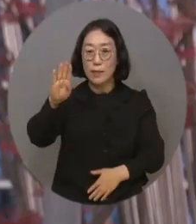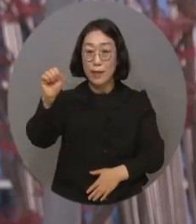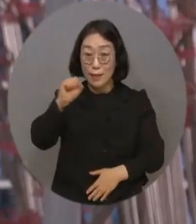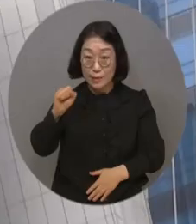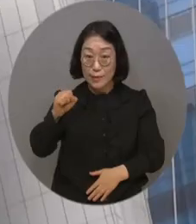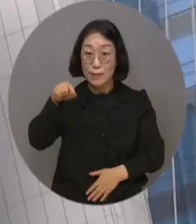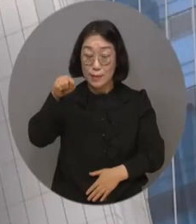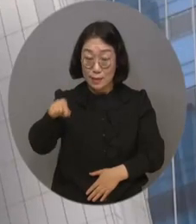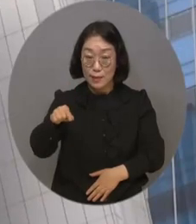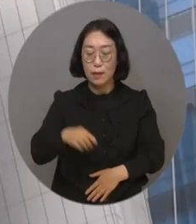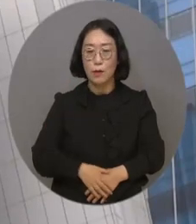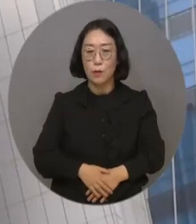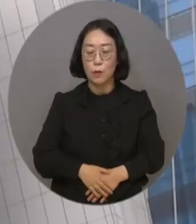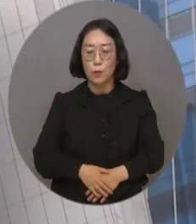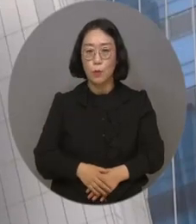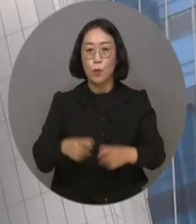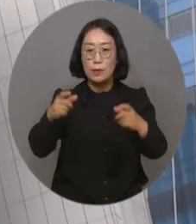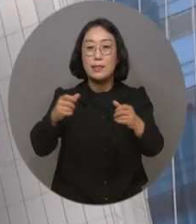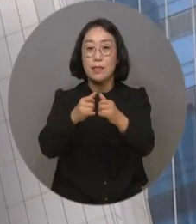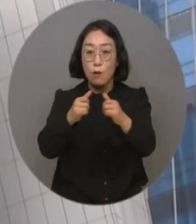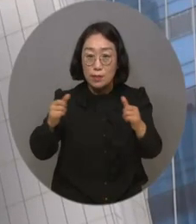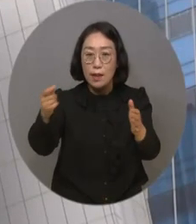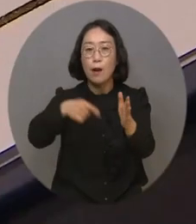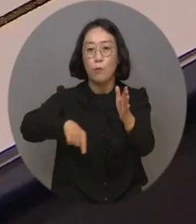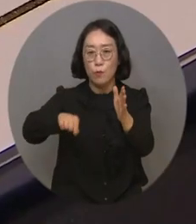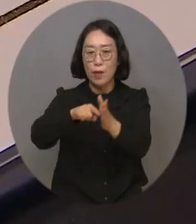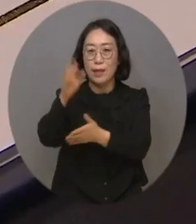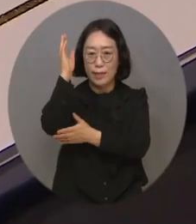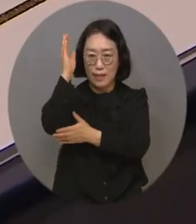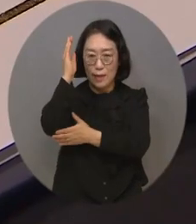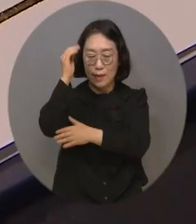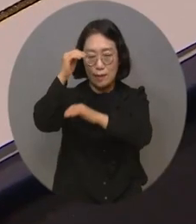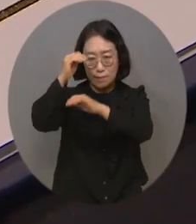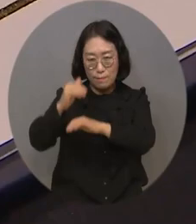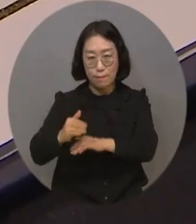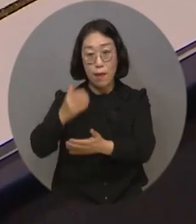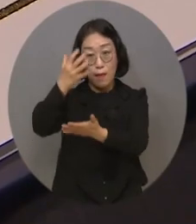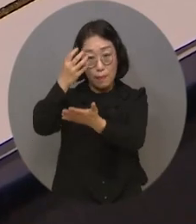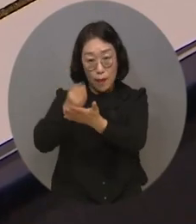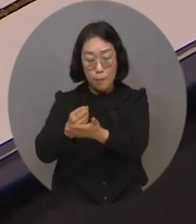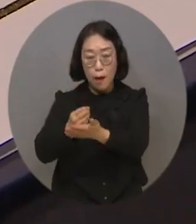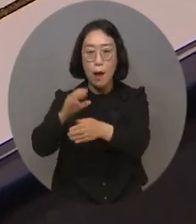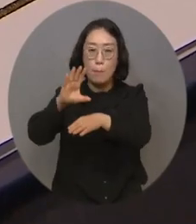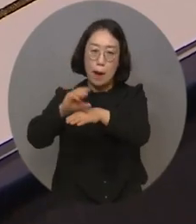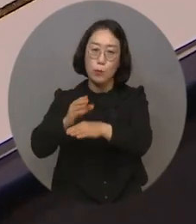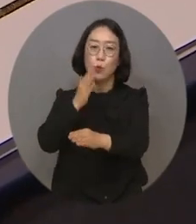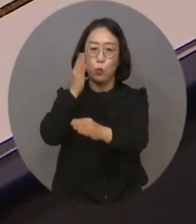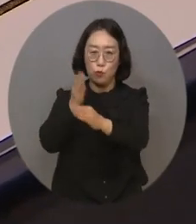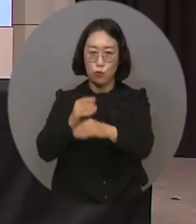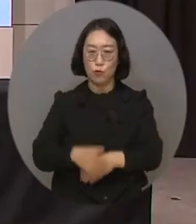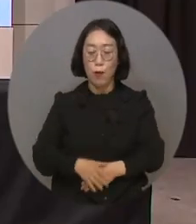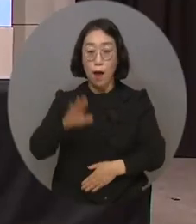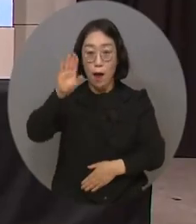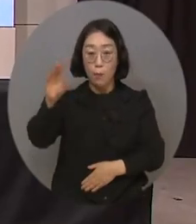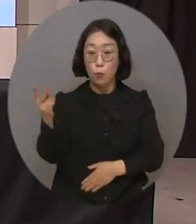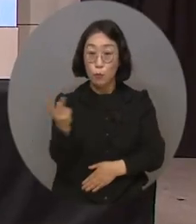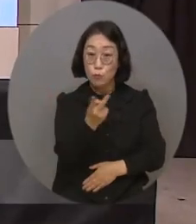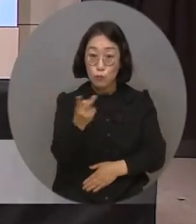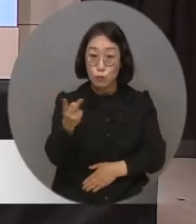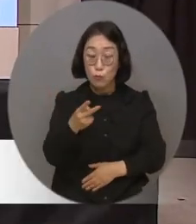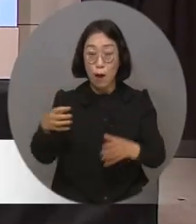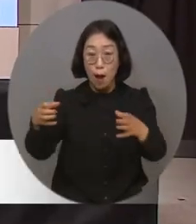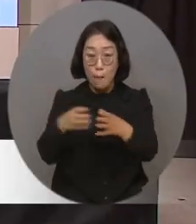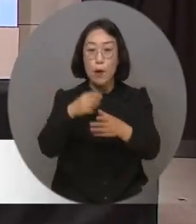비전으로 시민의 방송이자 지역의 이야기를 풀어내는 방송으로 자리매김했습니다. 앞으로 양사는